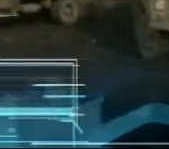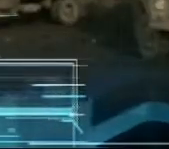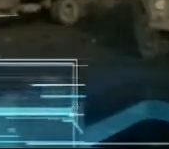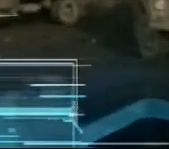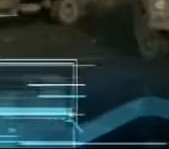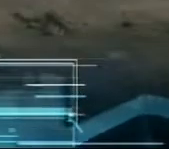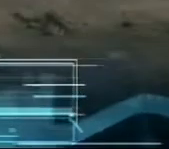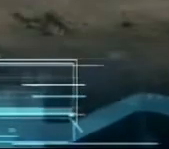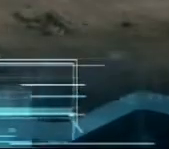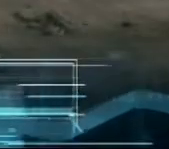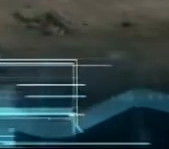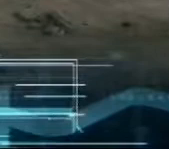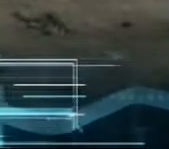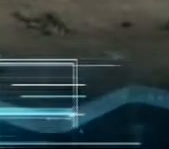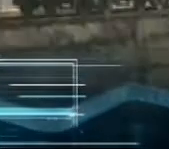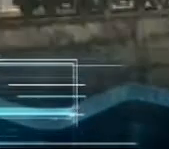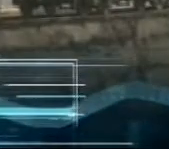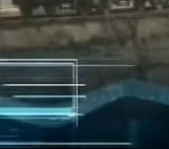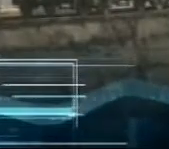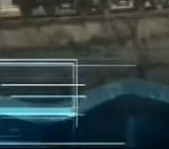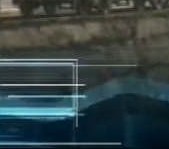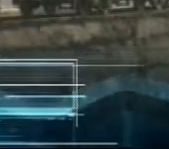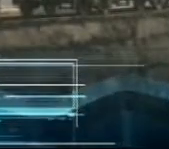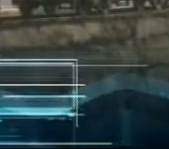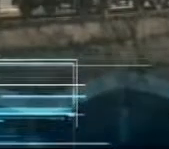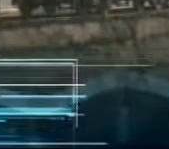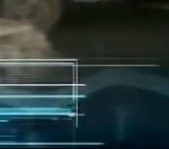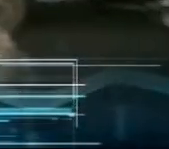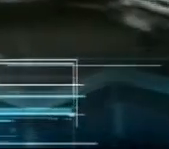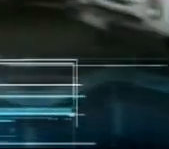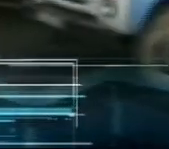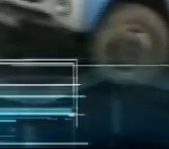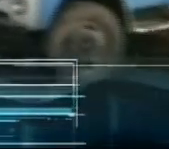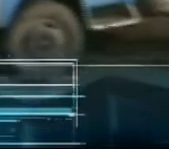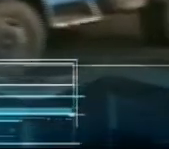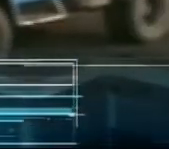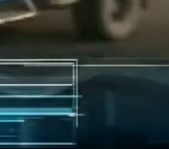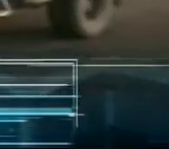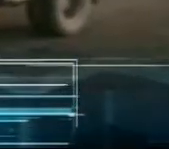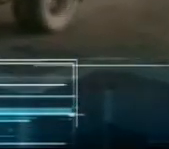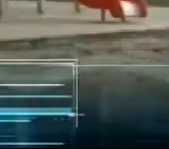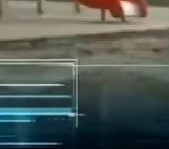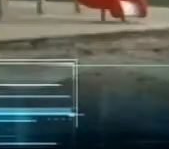Готовь уголь летом. В отделе ЖКХ назвали причины образовавшегося ажиотажа с твердым топливом.